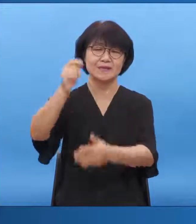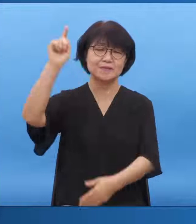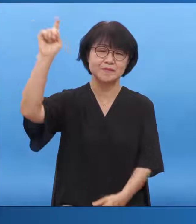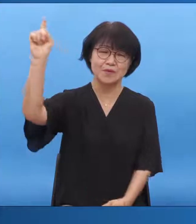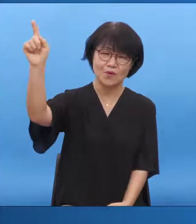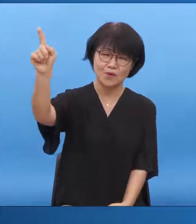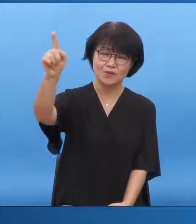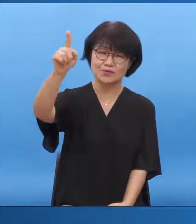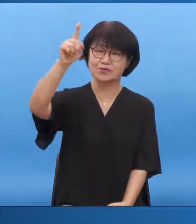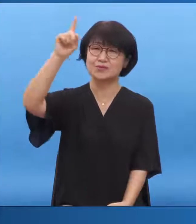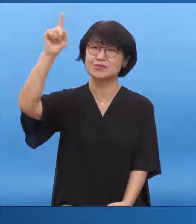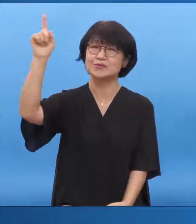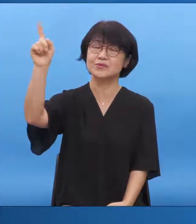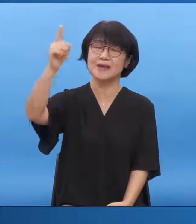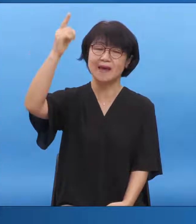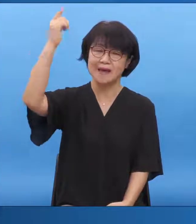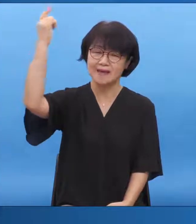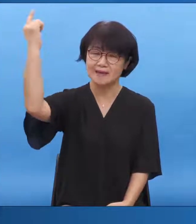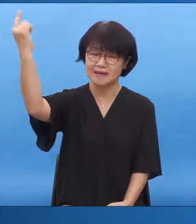예수님